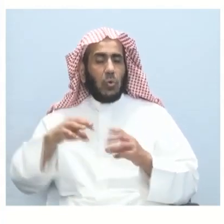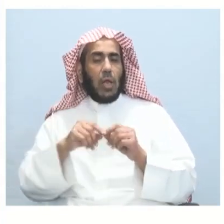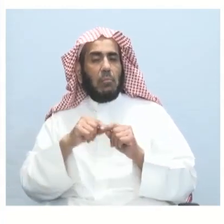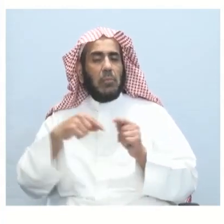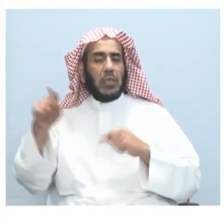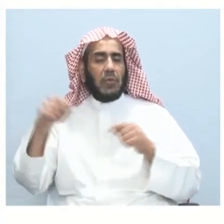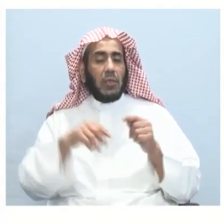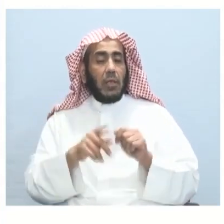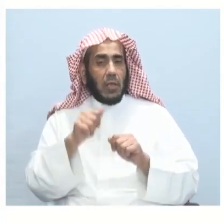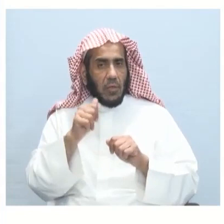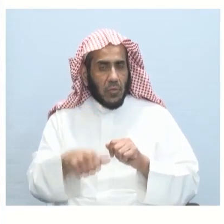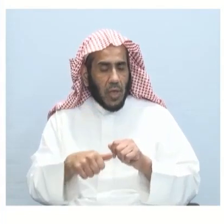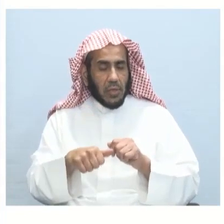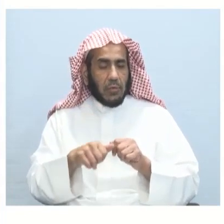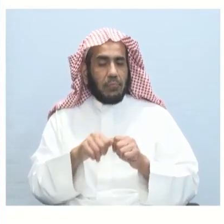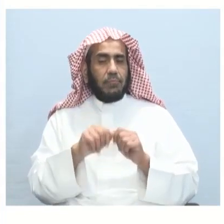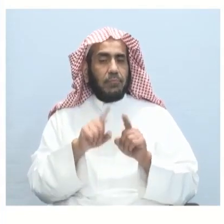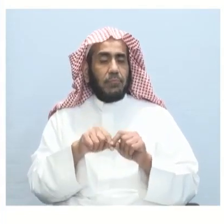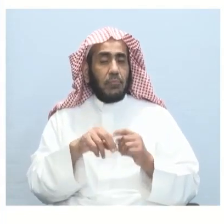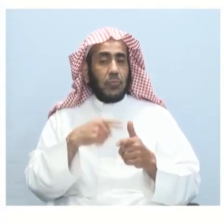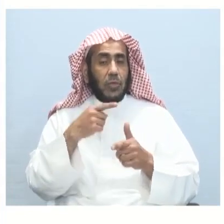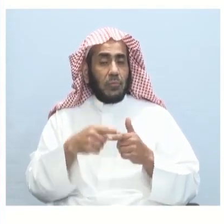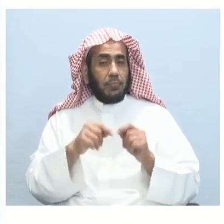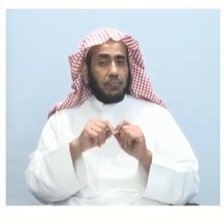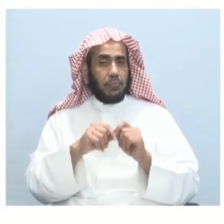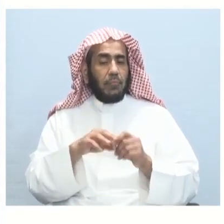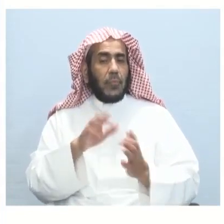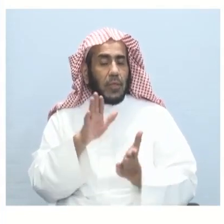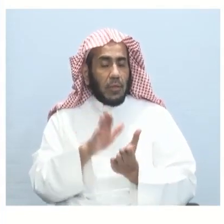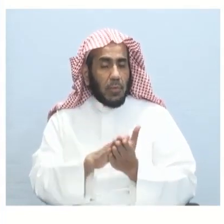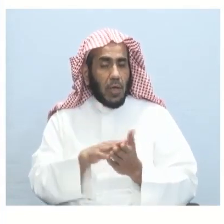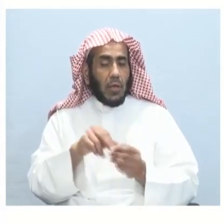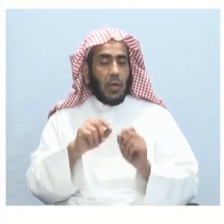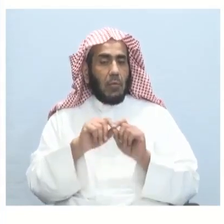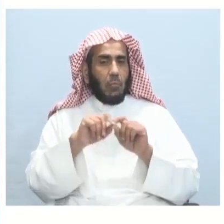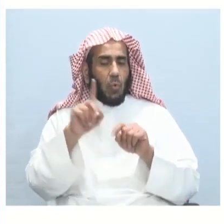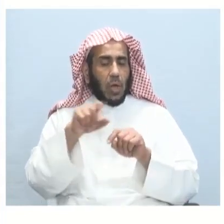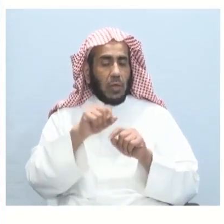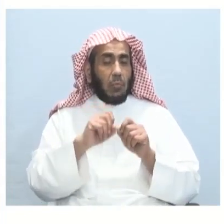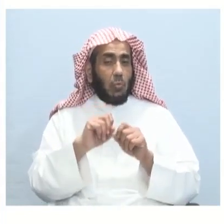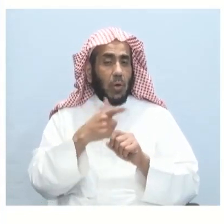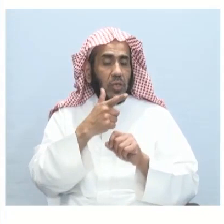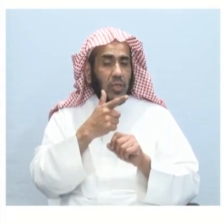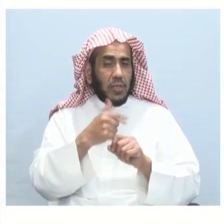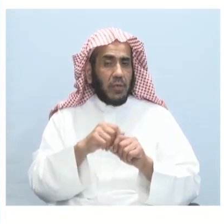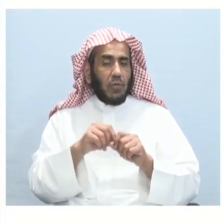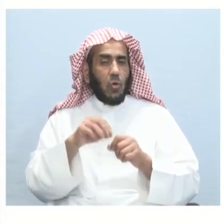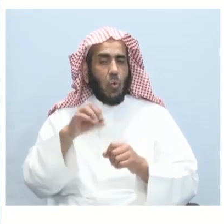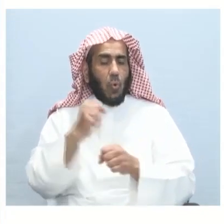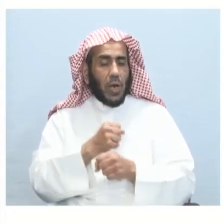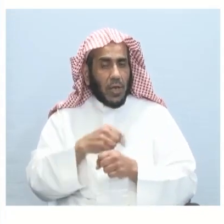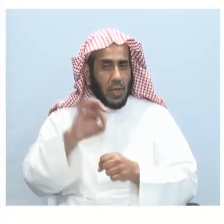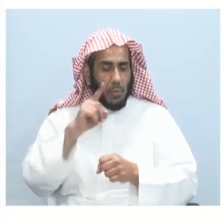بعد الضغط على عمودي متفاوت المسافات سيتم تطبيق هذا المخطط مباشره في ورقه